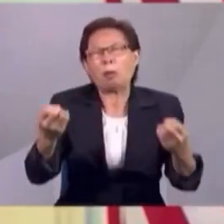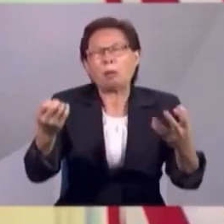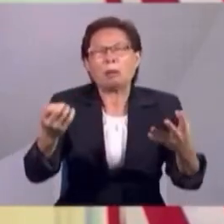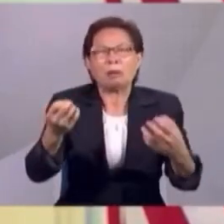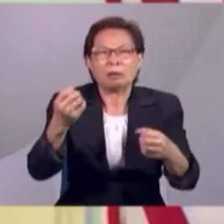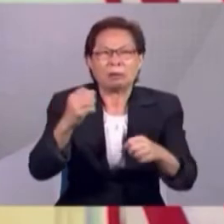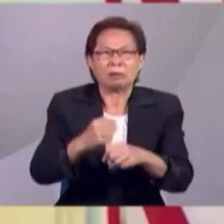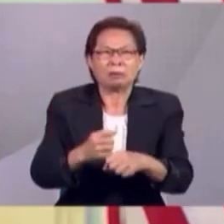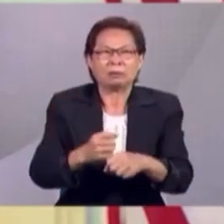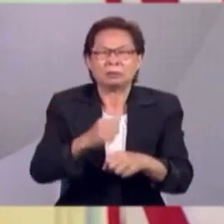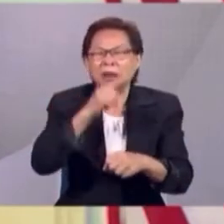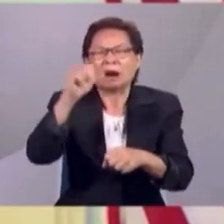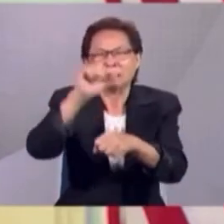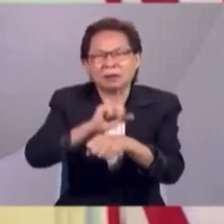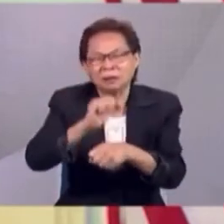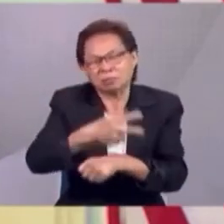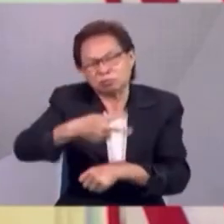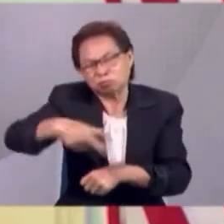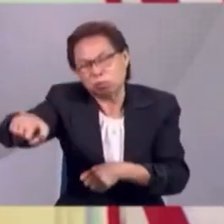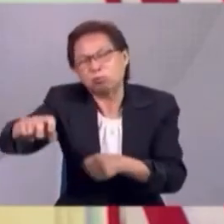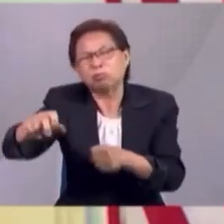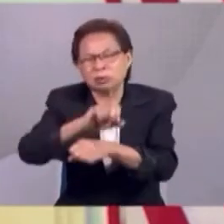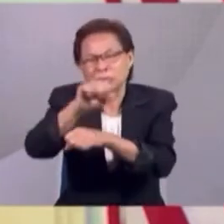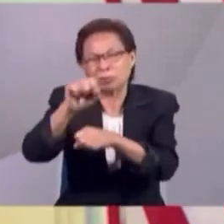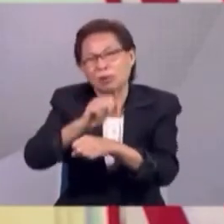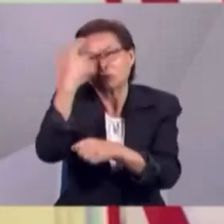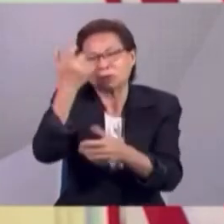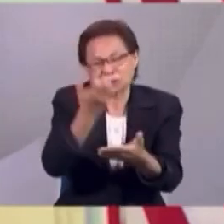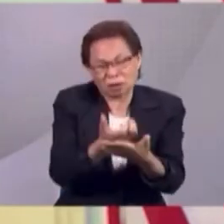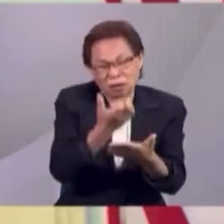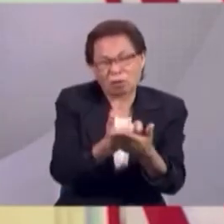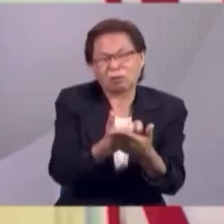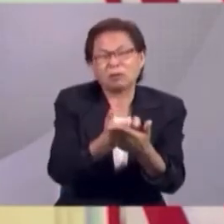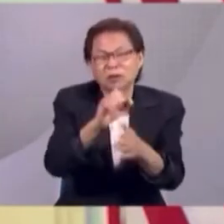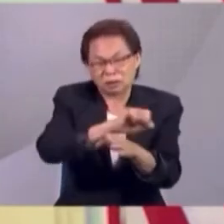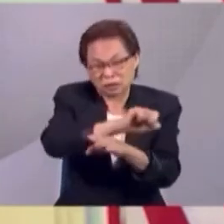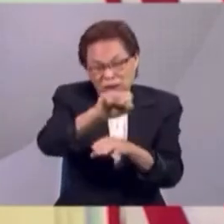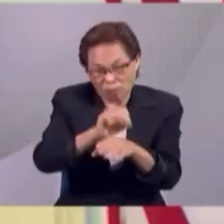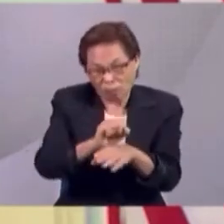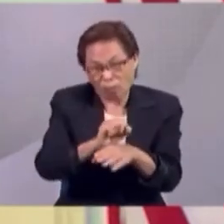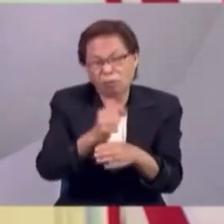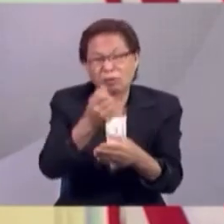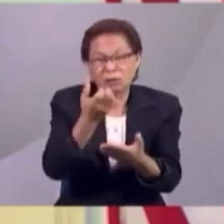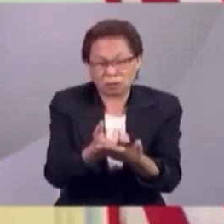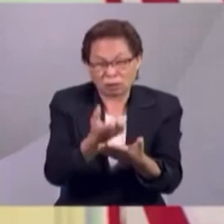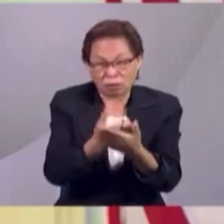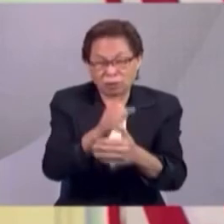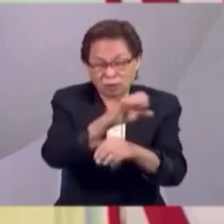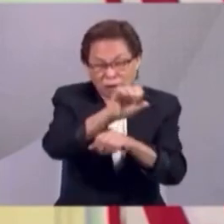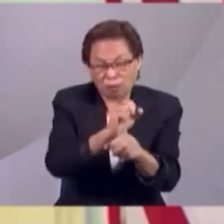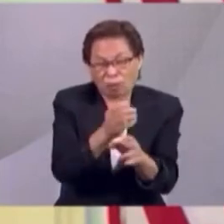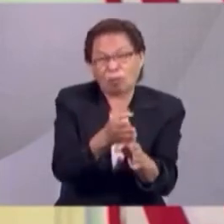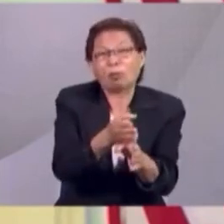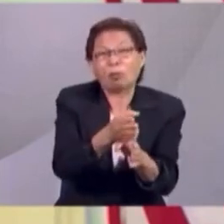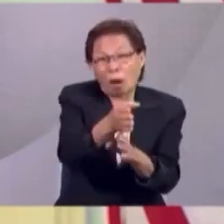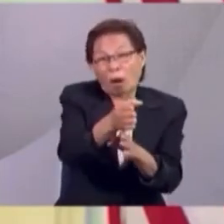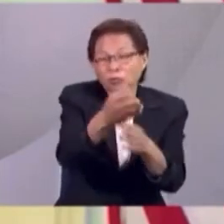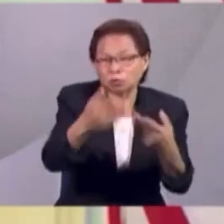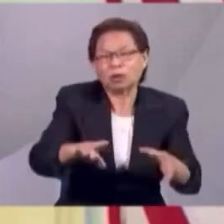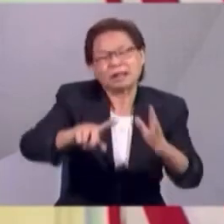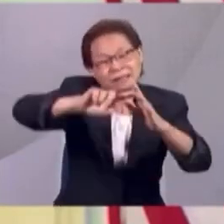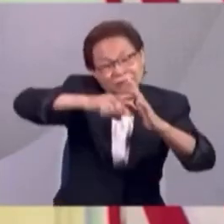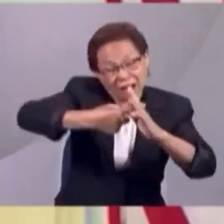ke Singapura. Jadi oleh kerana sektor ekonomi di Singapura telah pun dibuka, jadi mereka memerlukan pekerja-pekerja daripada